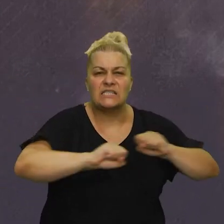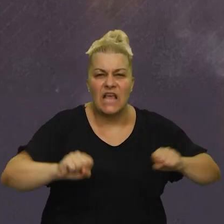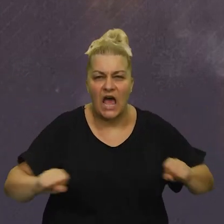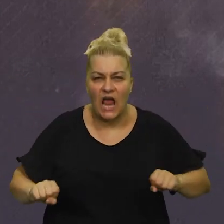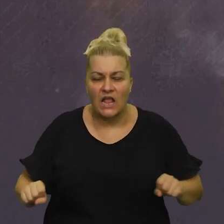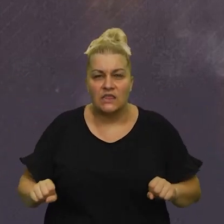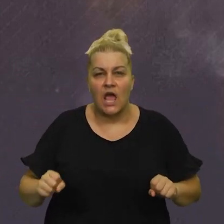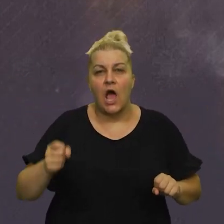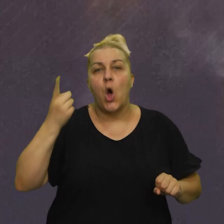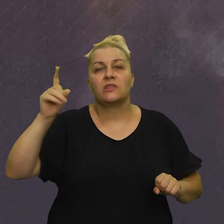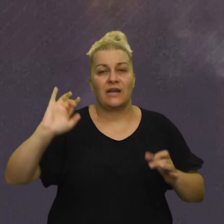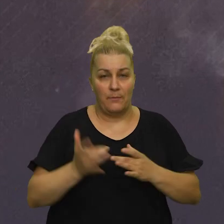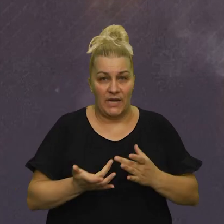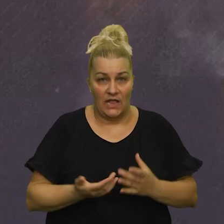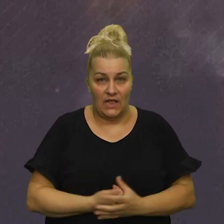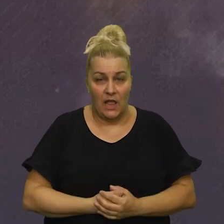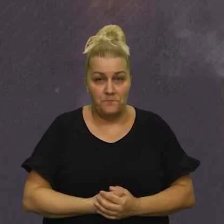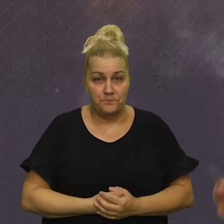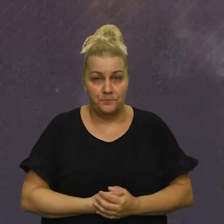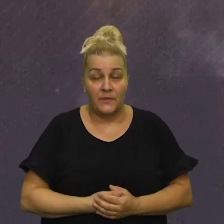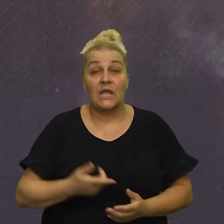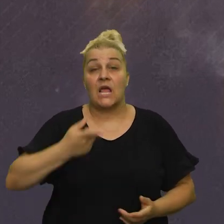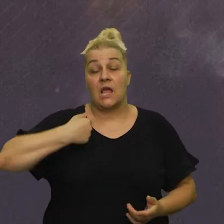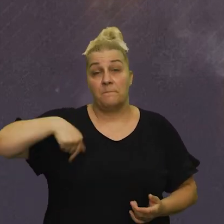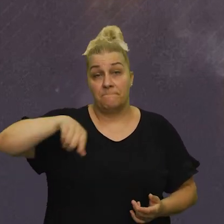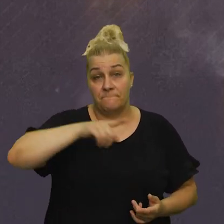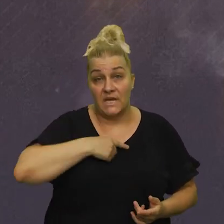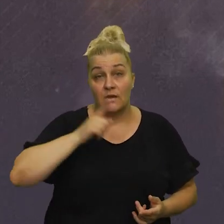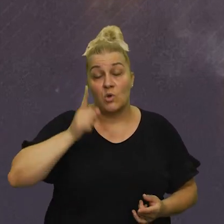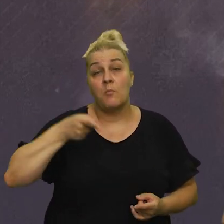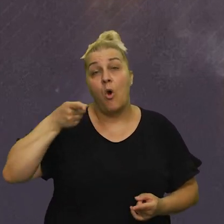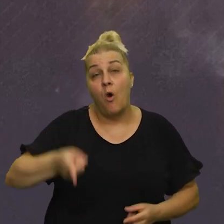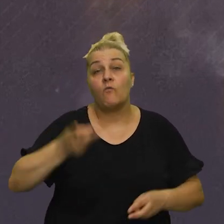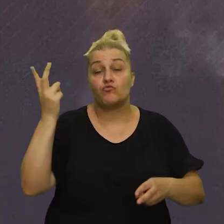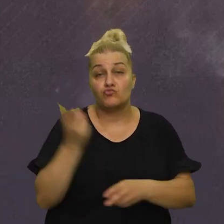od strane neprijatelja. I na nama je